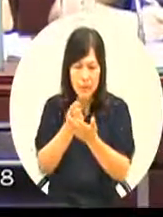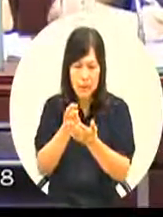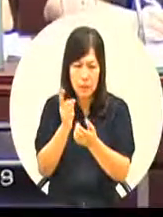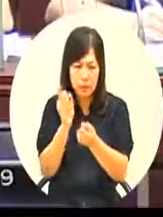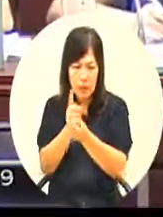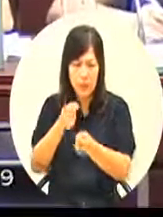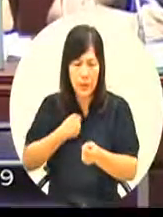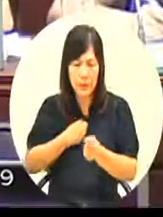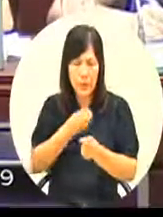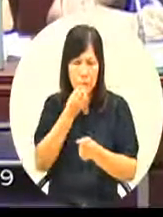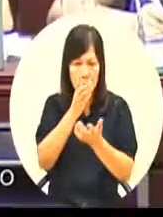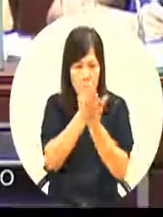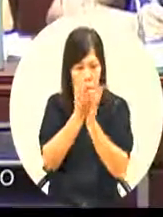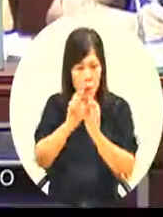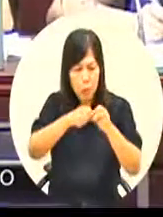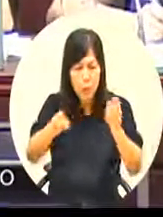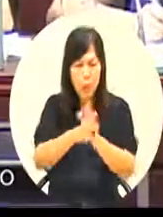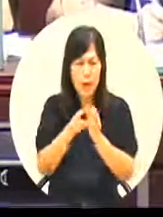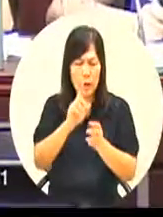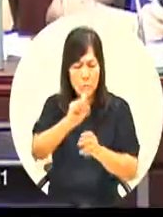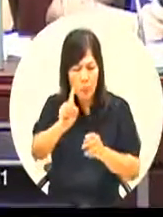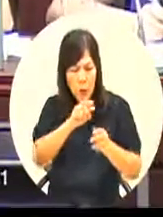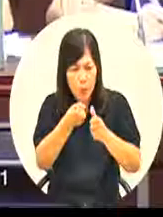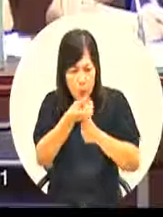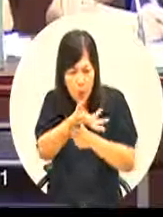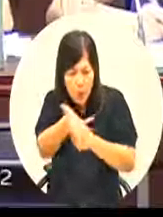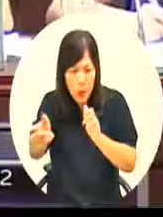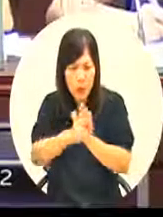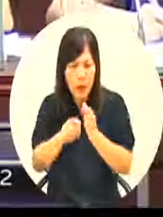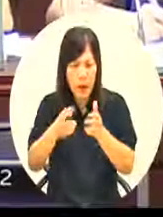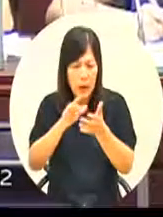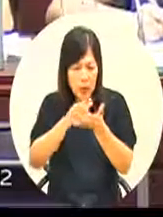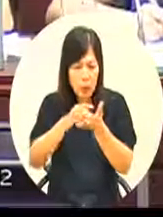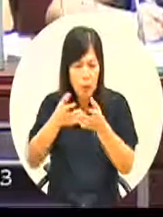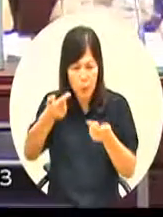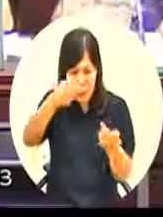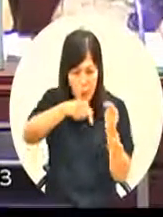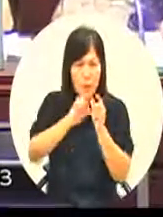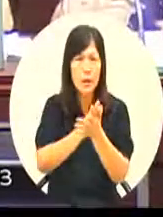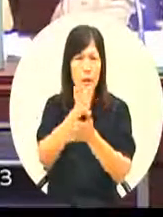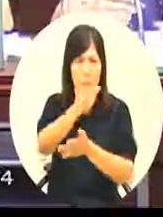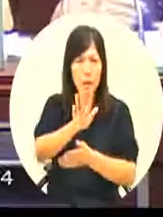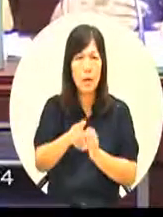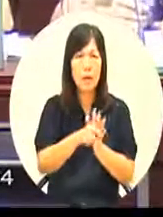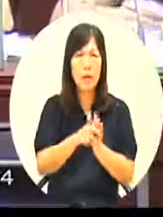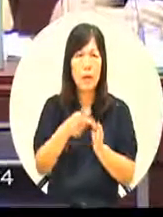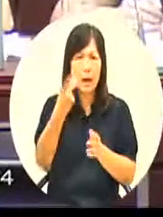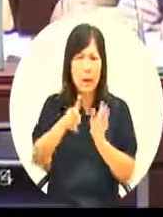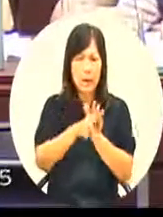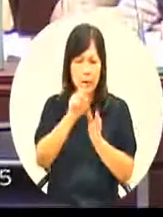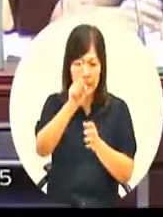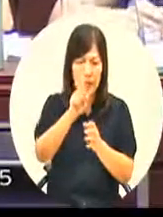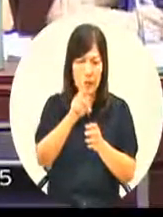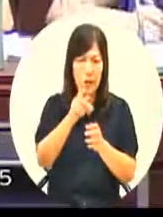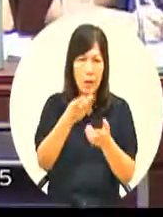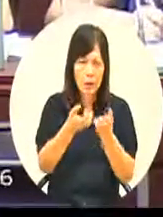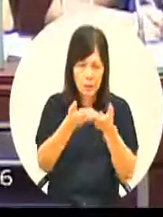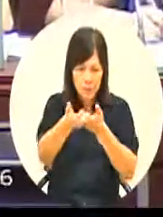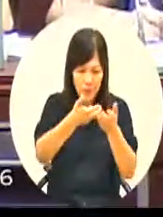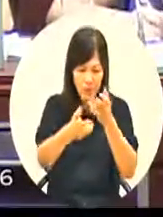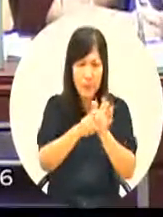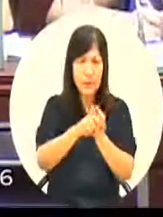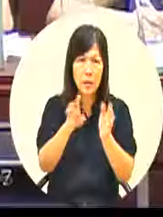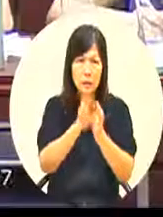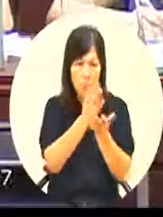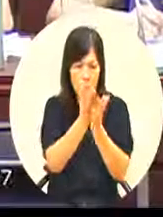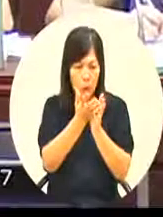了好多哦，以 K 他命延伸的各种的毒粉加进在里头，甚至把一包 K 他命它可以分散出很多很